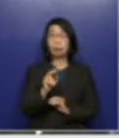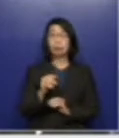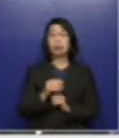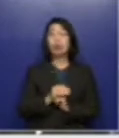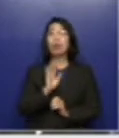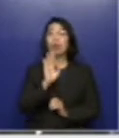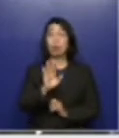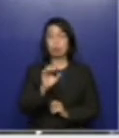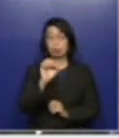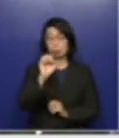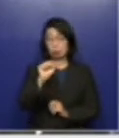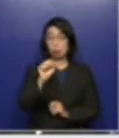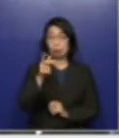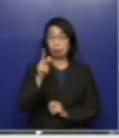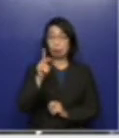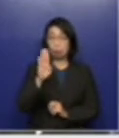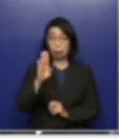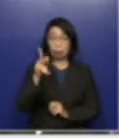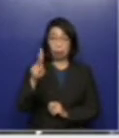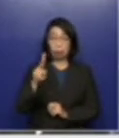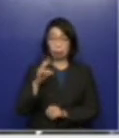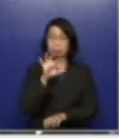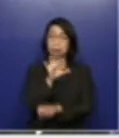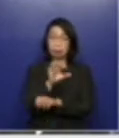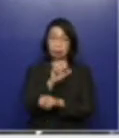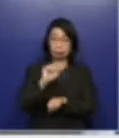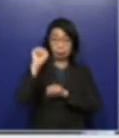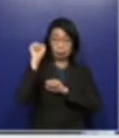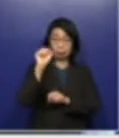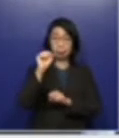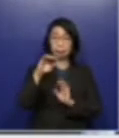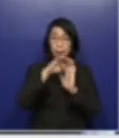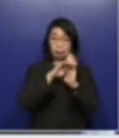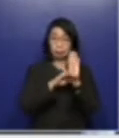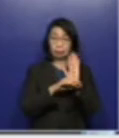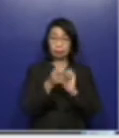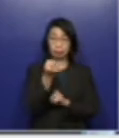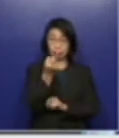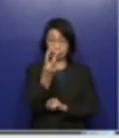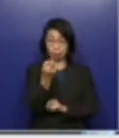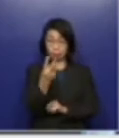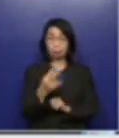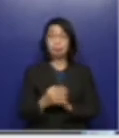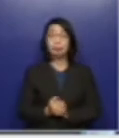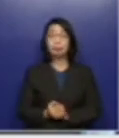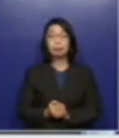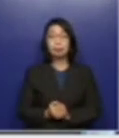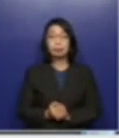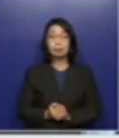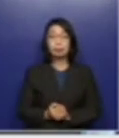ที่ออกมาบังคับใช้ข้อกำหนดที่ข้อที่12